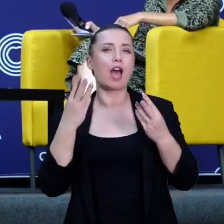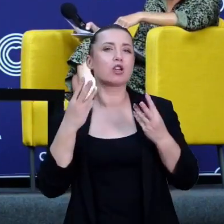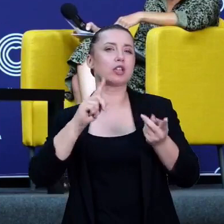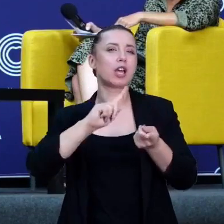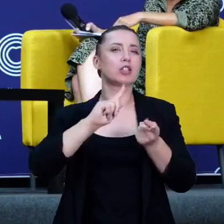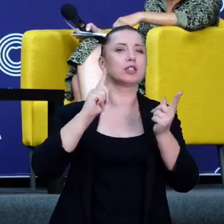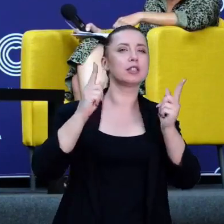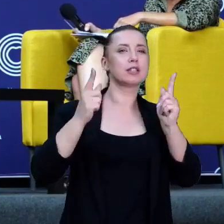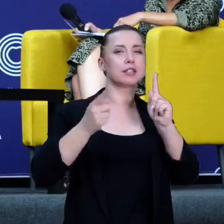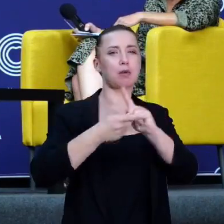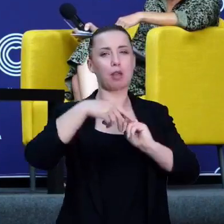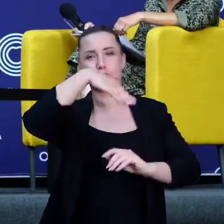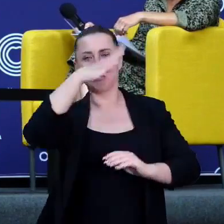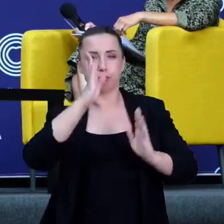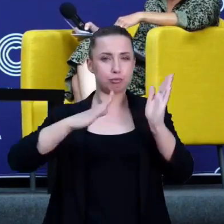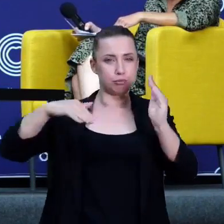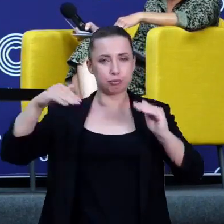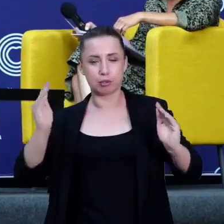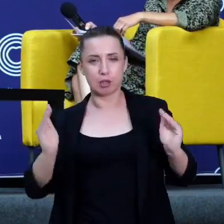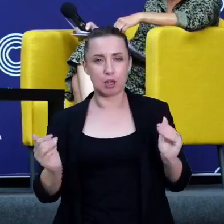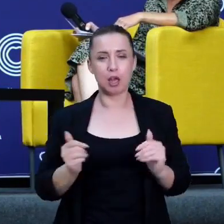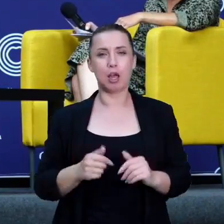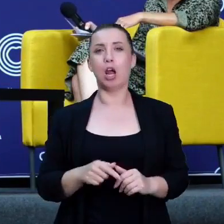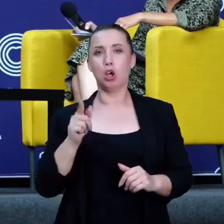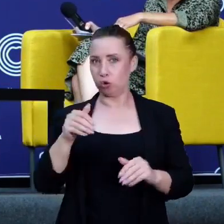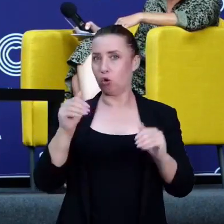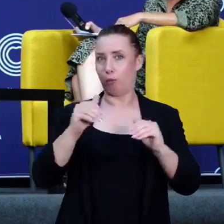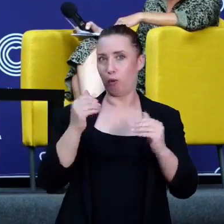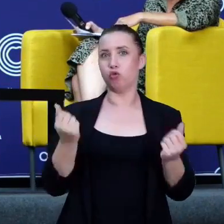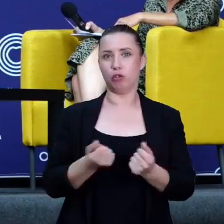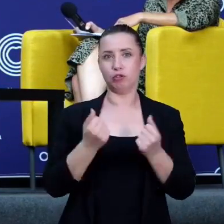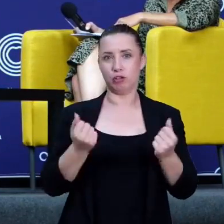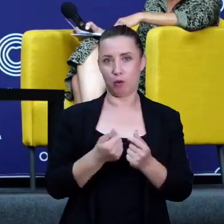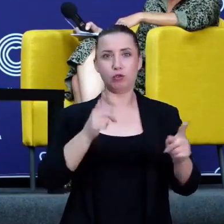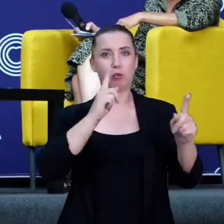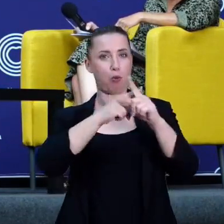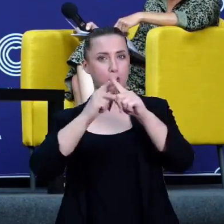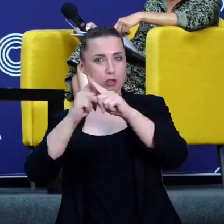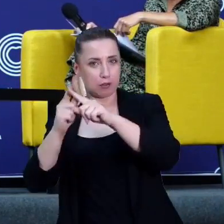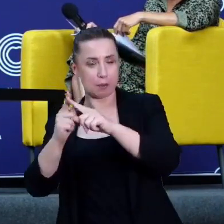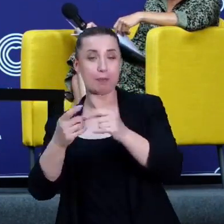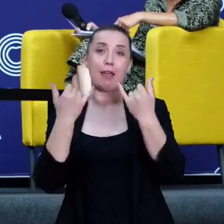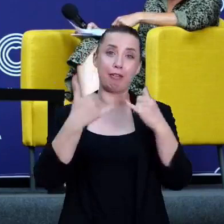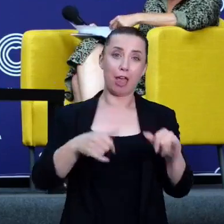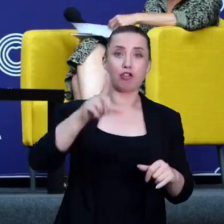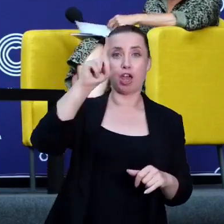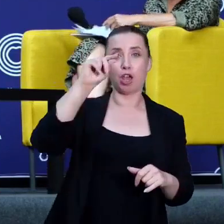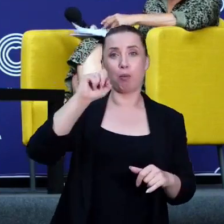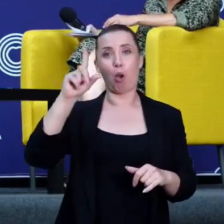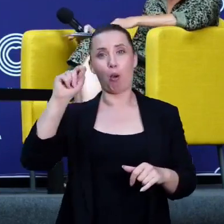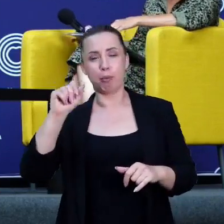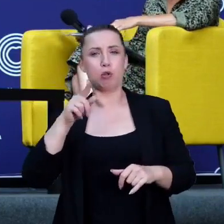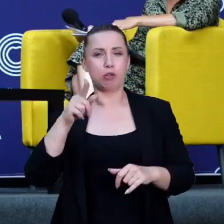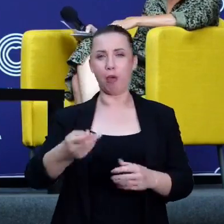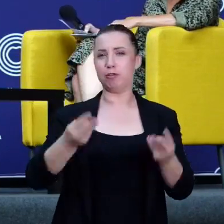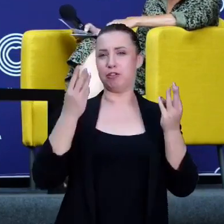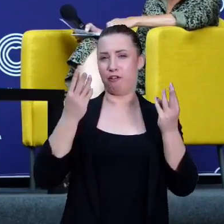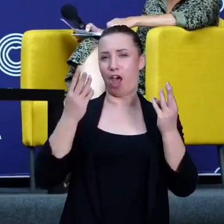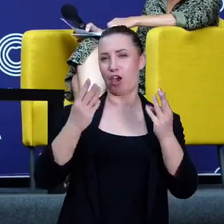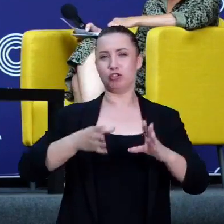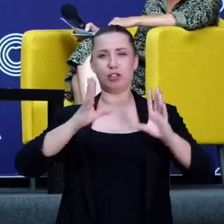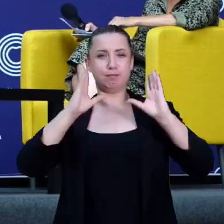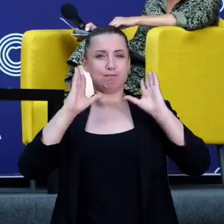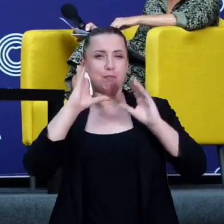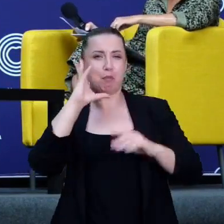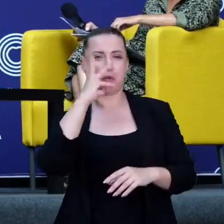dojrzałość ma ogromne znaczenie i może tutaj właściwie działać na korzyść. W muzyce pop jest troszkę inaczej, bo tam właśnie ten kult piękna